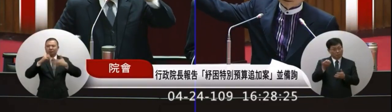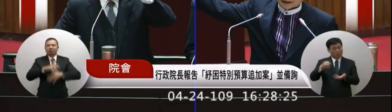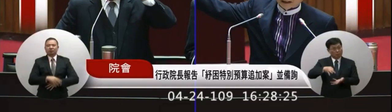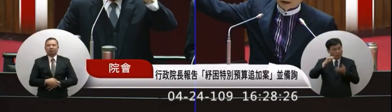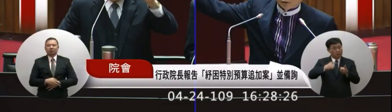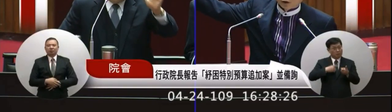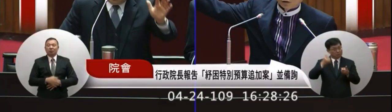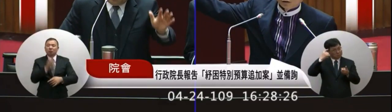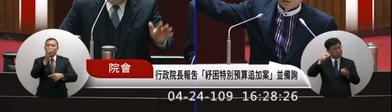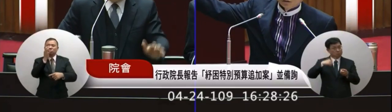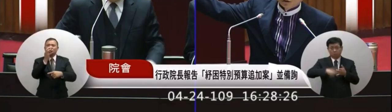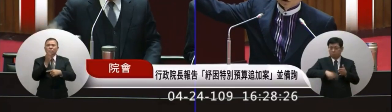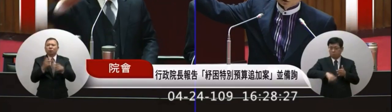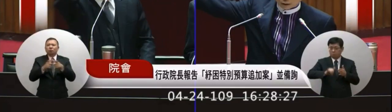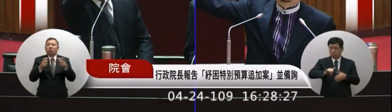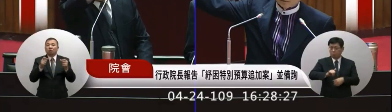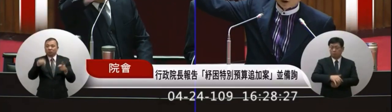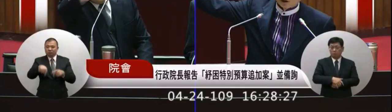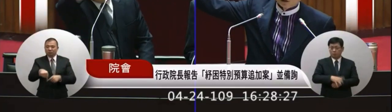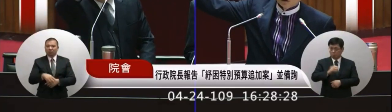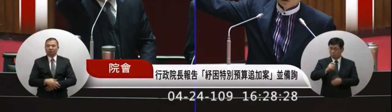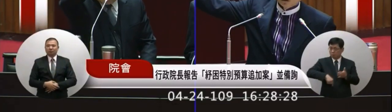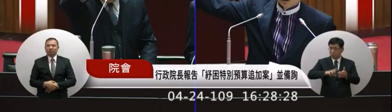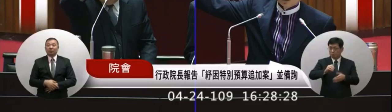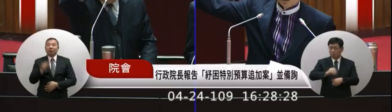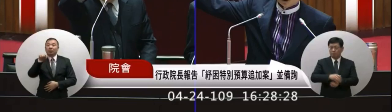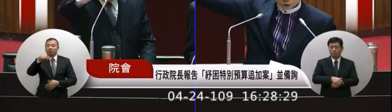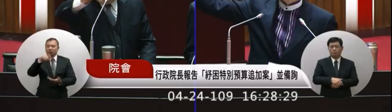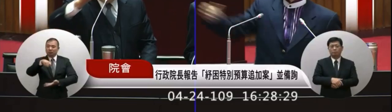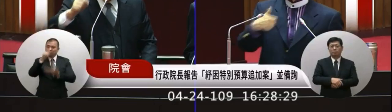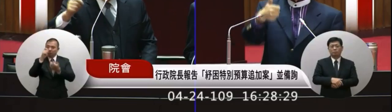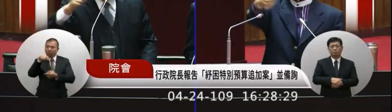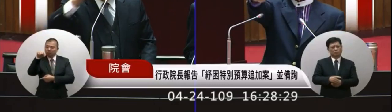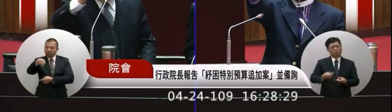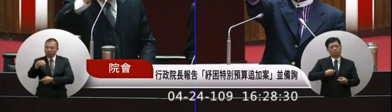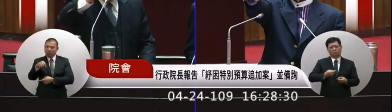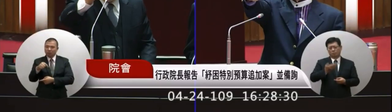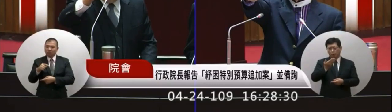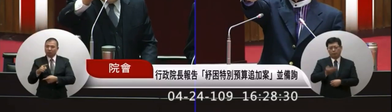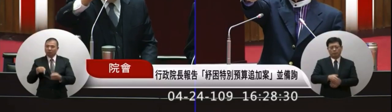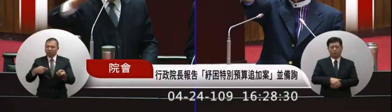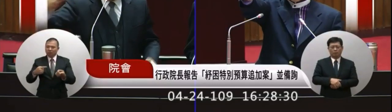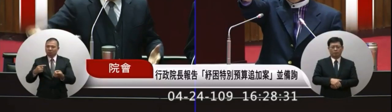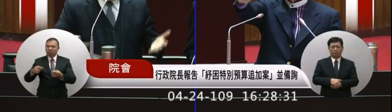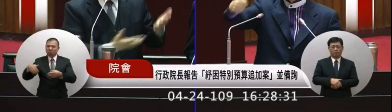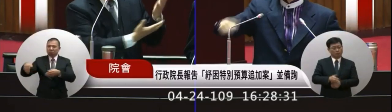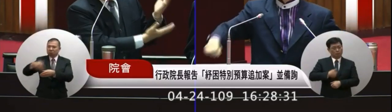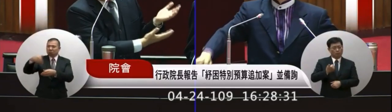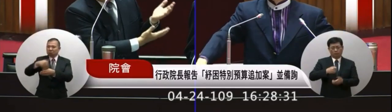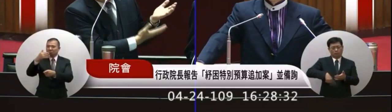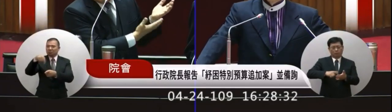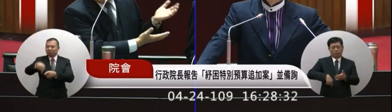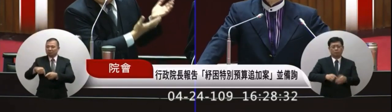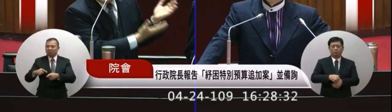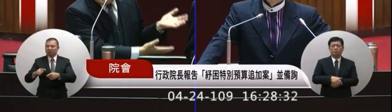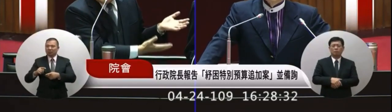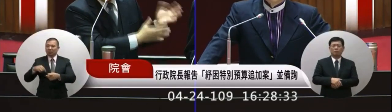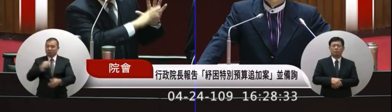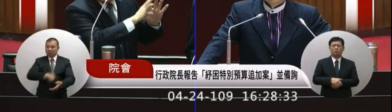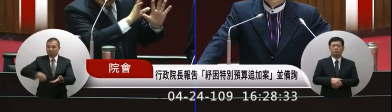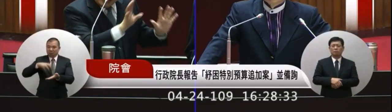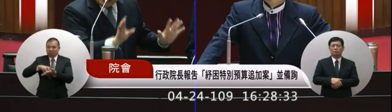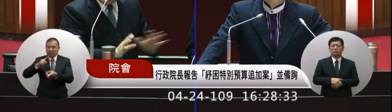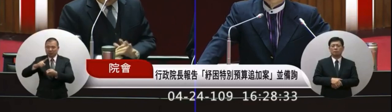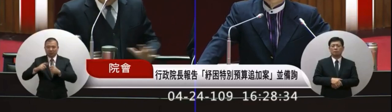剑，你讲我真简单无？ 古方剑，你怎讲？用一波， 这简单的啊， 这嘛一波啦， 一波就简单的。 我玩